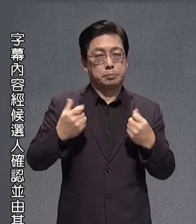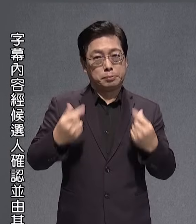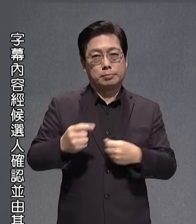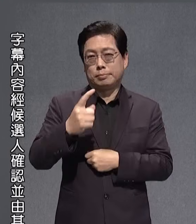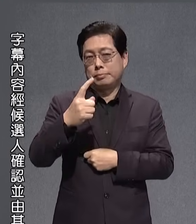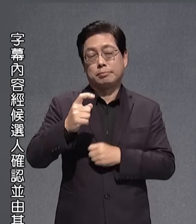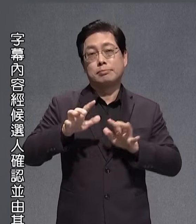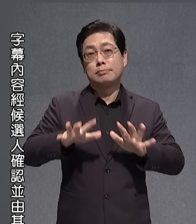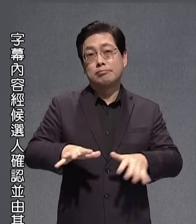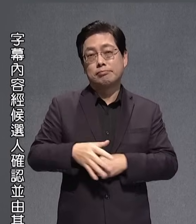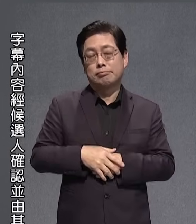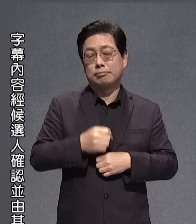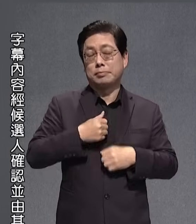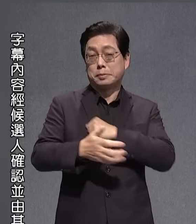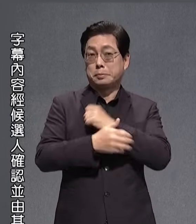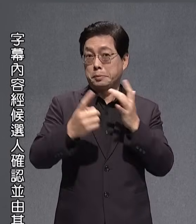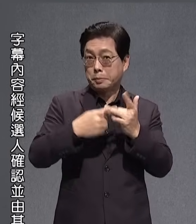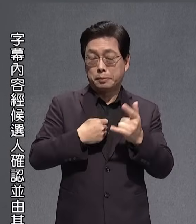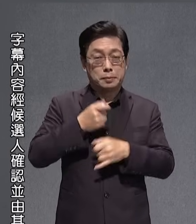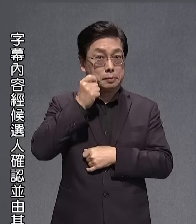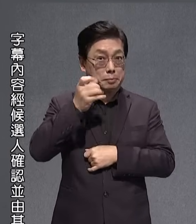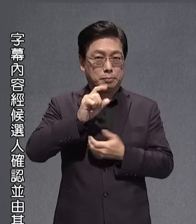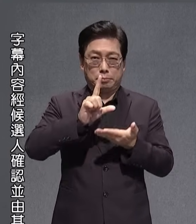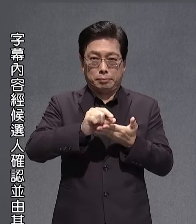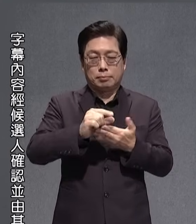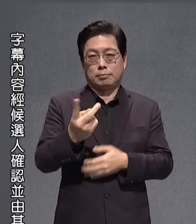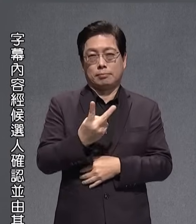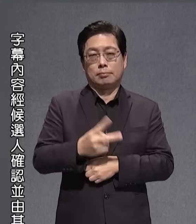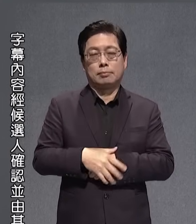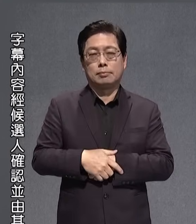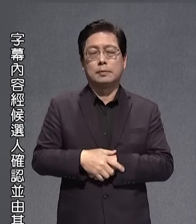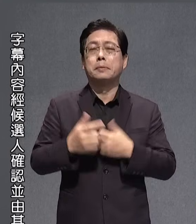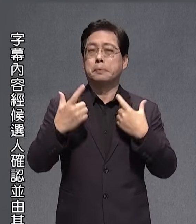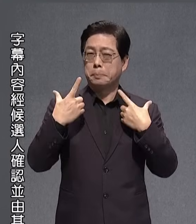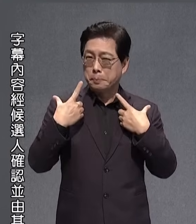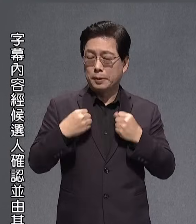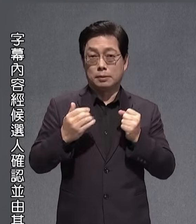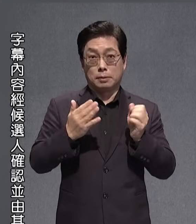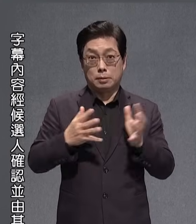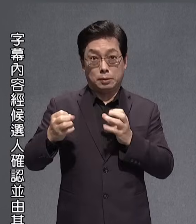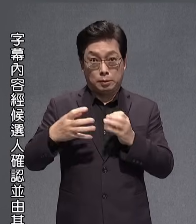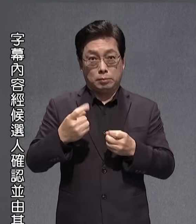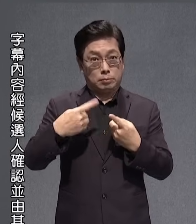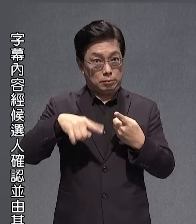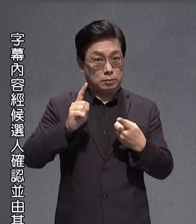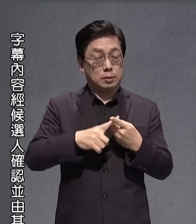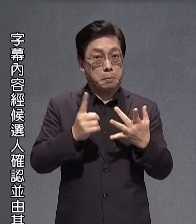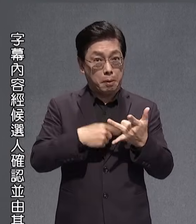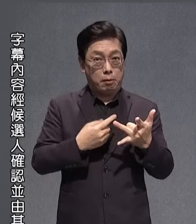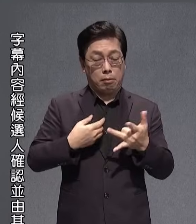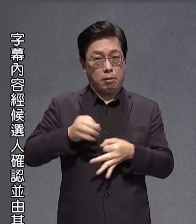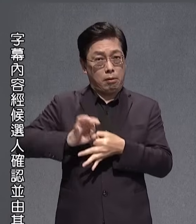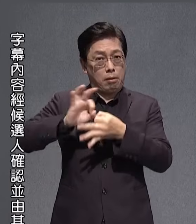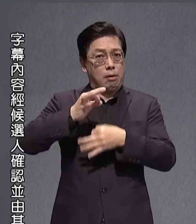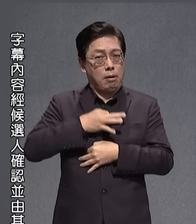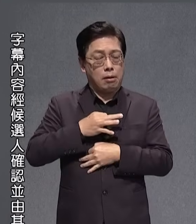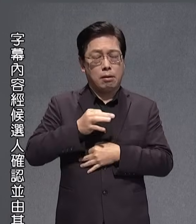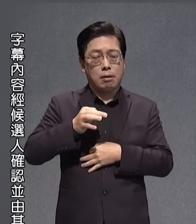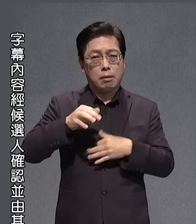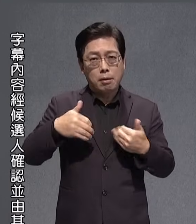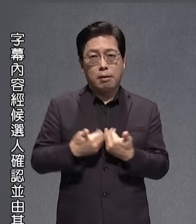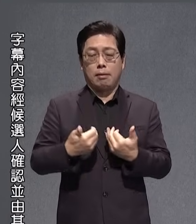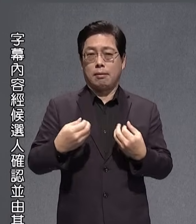目前是缺工跟低薪并存，理论上缺工就应该会高薪啊，怎么会低薪？这表示